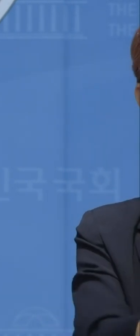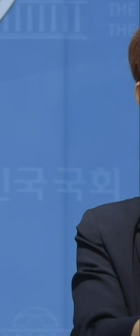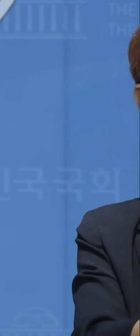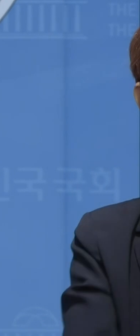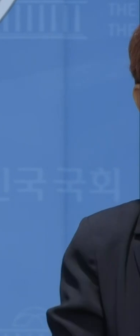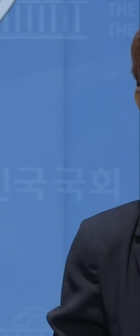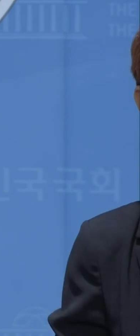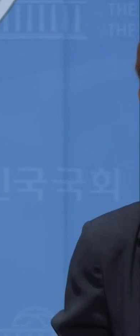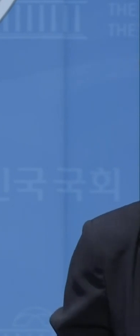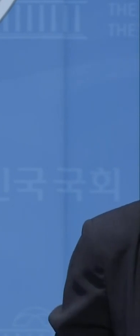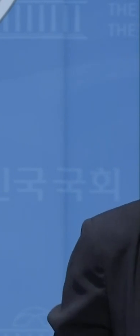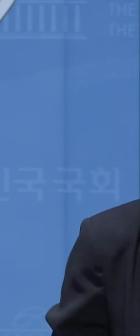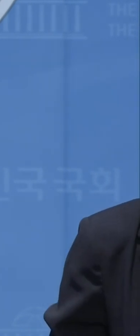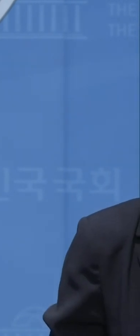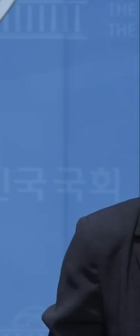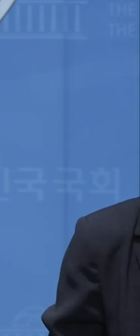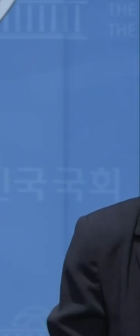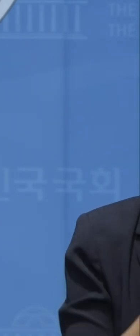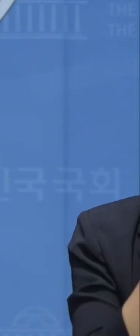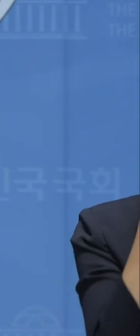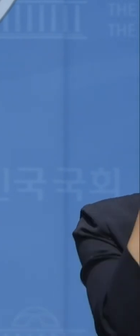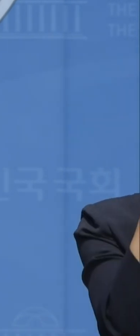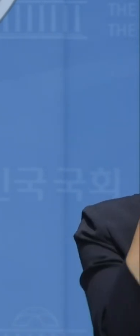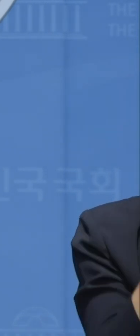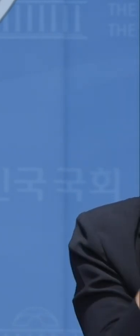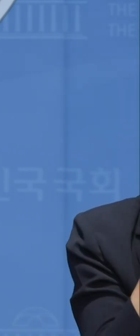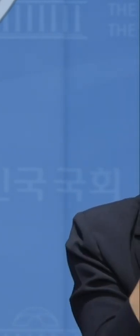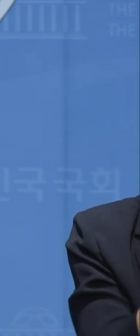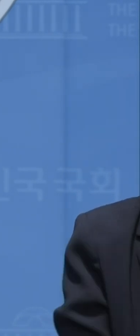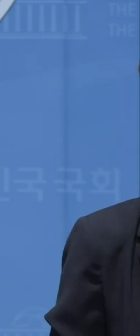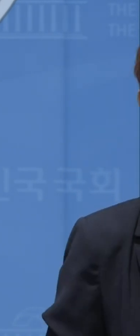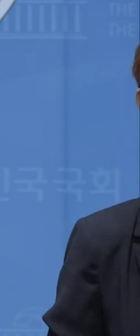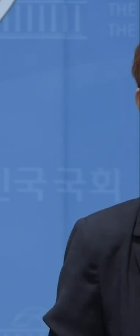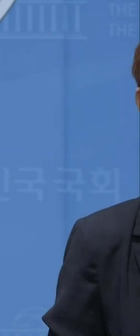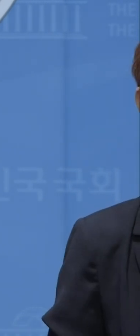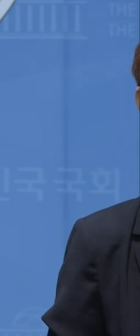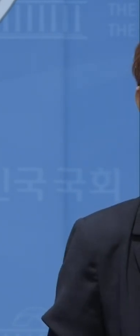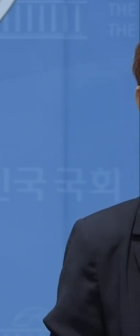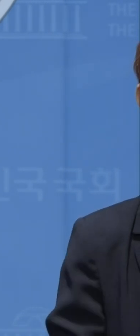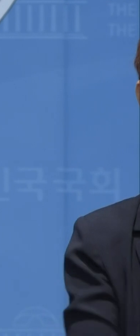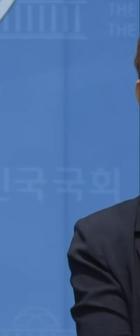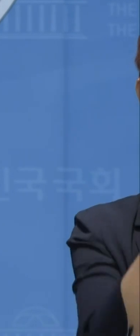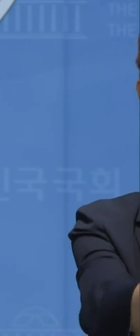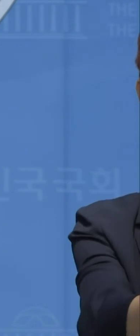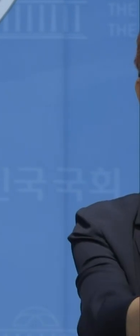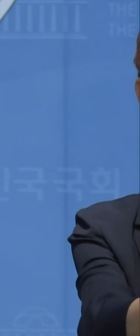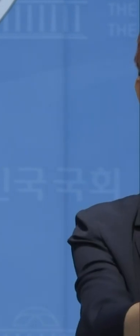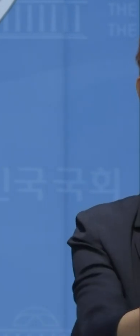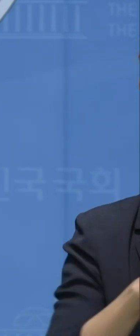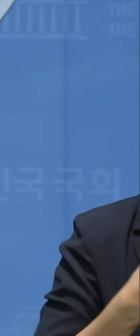했습니다 무엇이 사실과 다른 겁니까 혹시 일당 독점을 일당